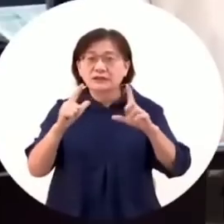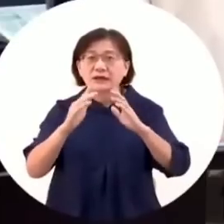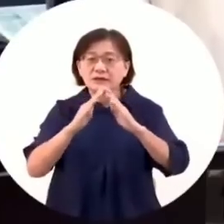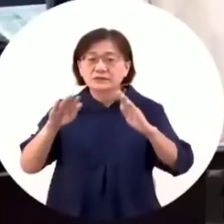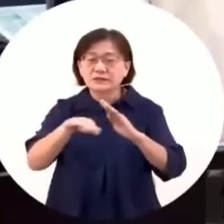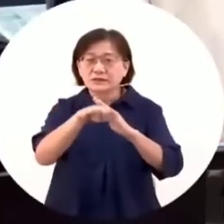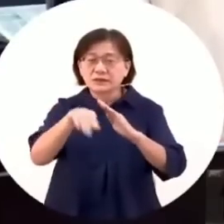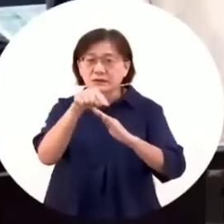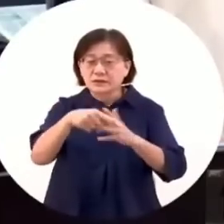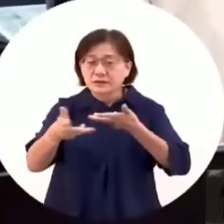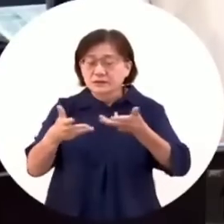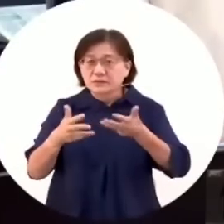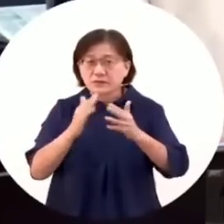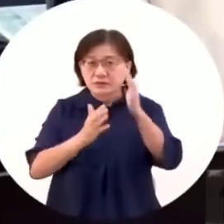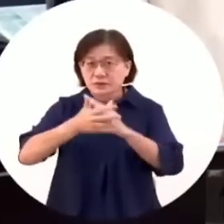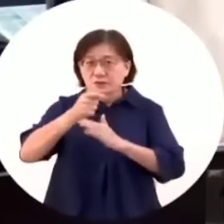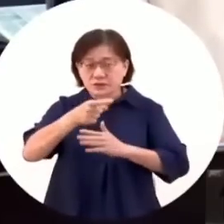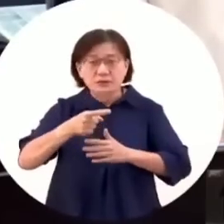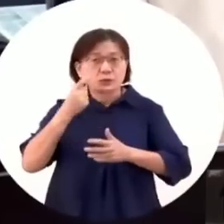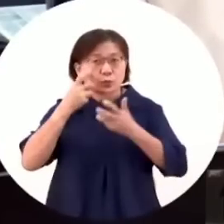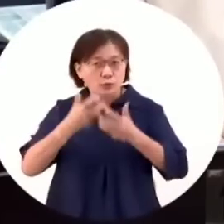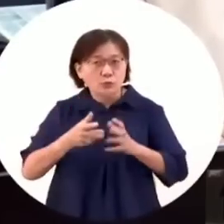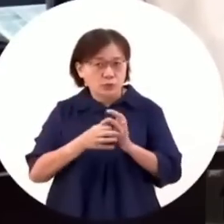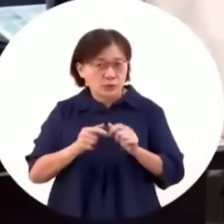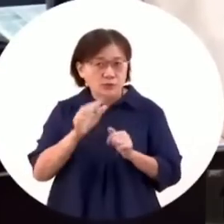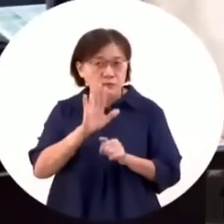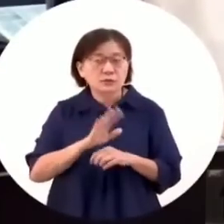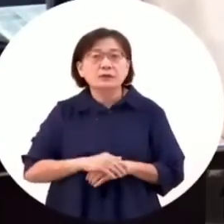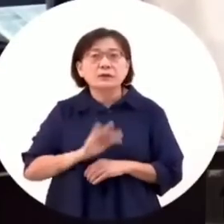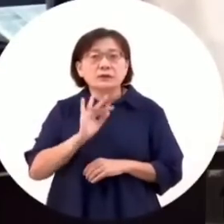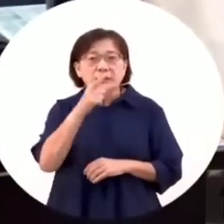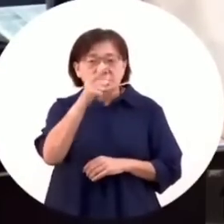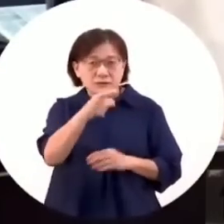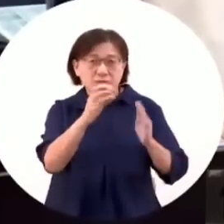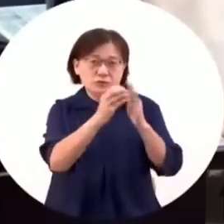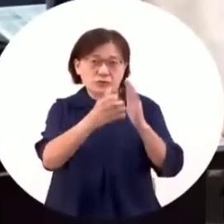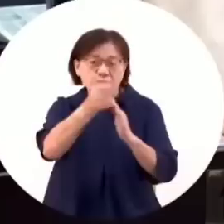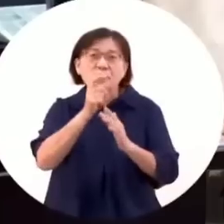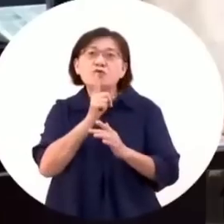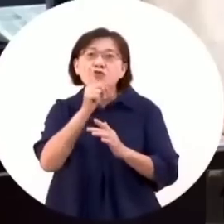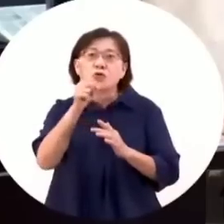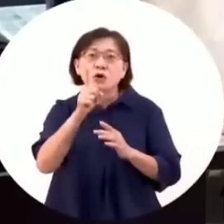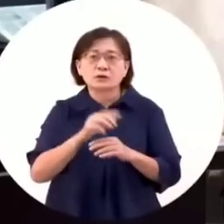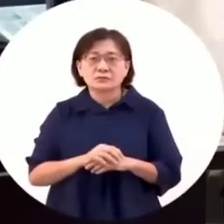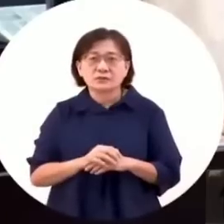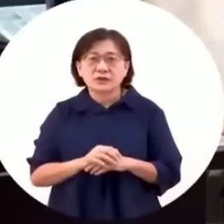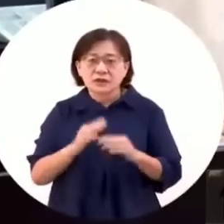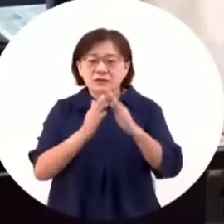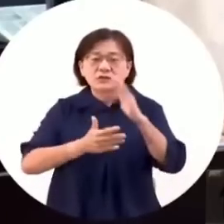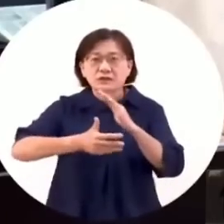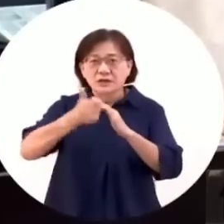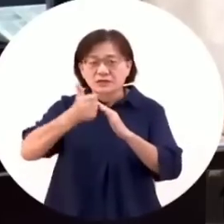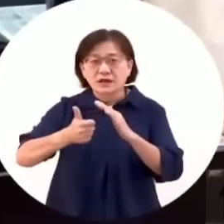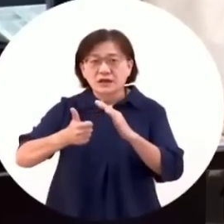心嘛。但是，你的局长讲讲，啊，市长都无要阁投钱入去啊，恁阁大家当下咧